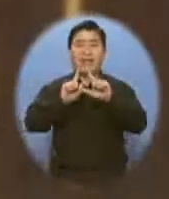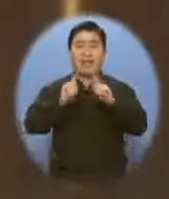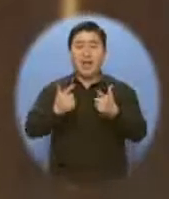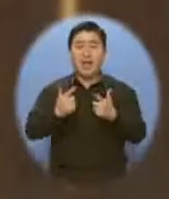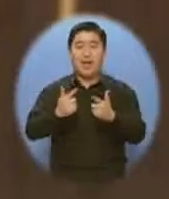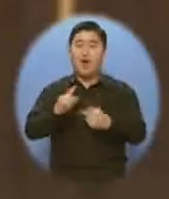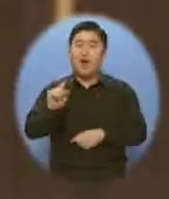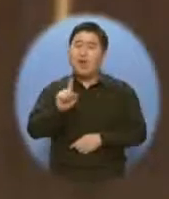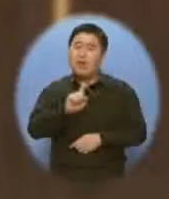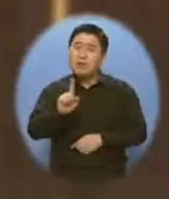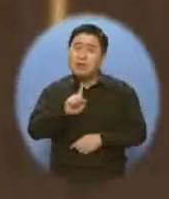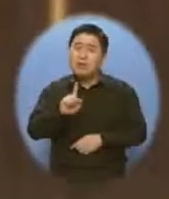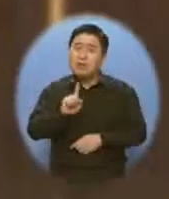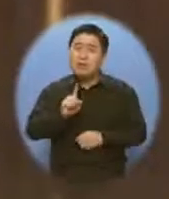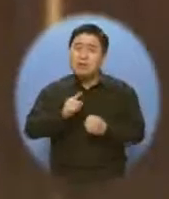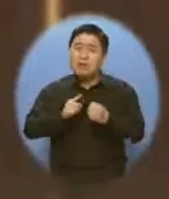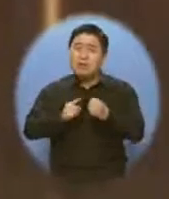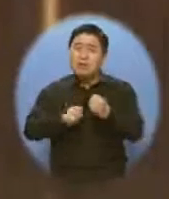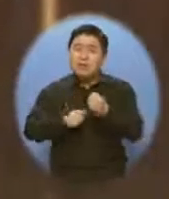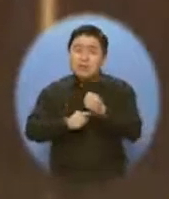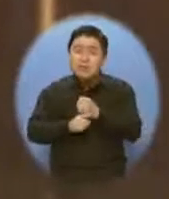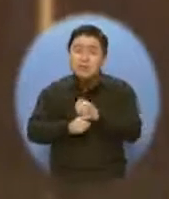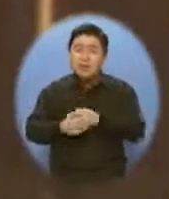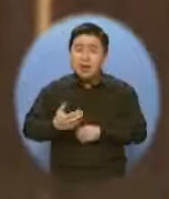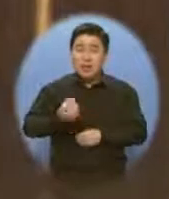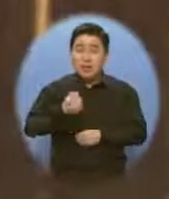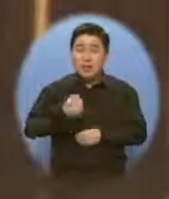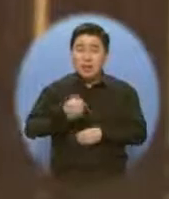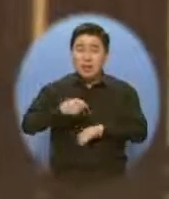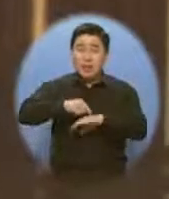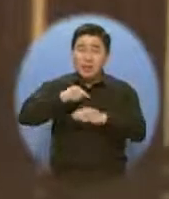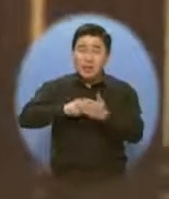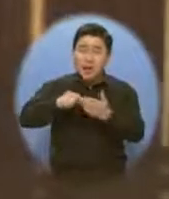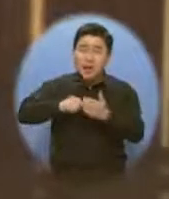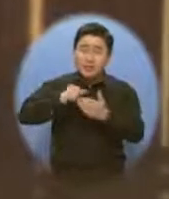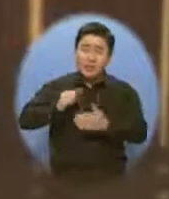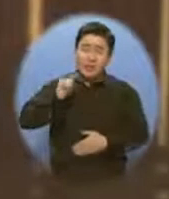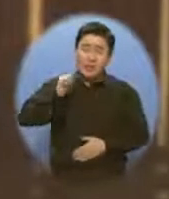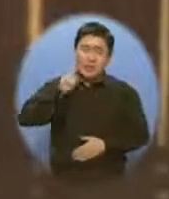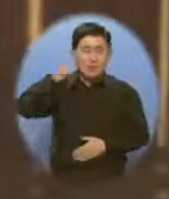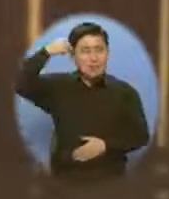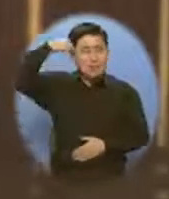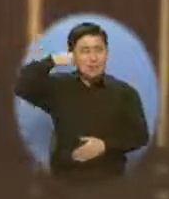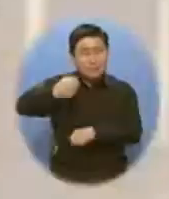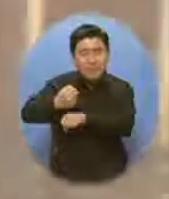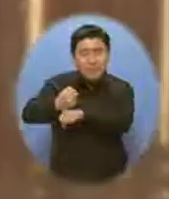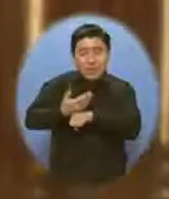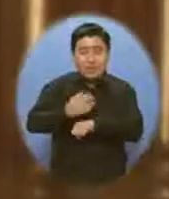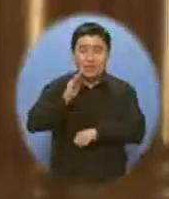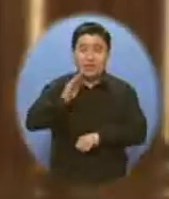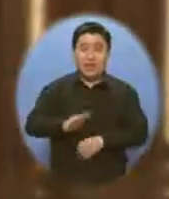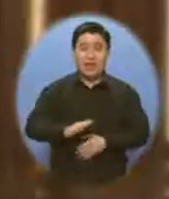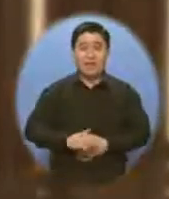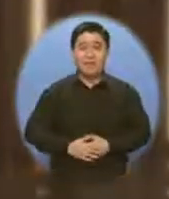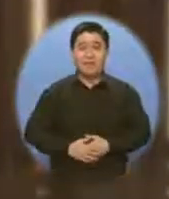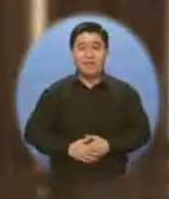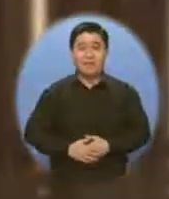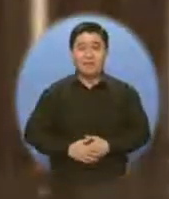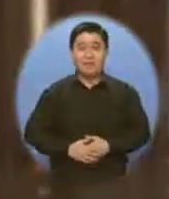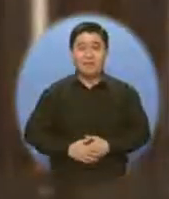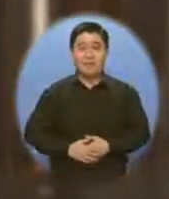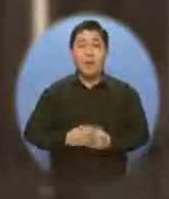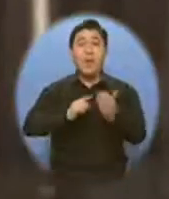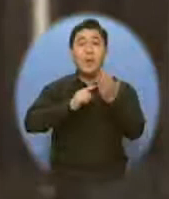어떤 것을 묘사해서 우리들 마음속에 아름다운 느낌을 참나 라는 것입니다 5